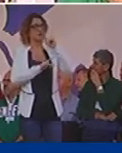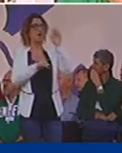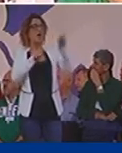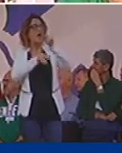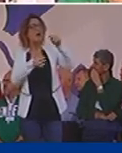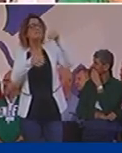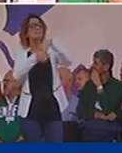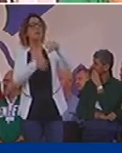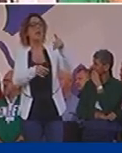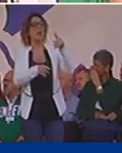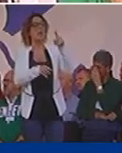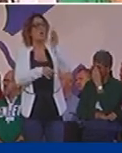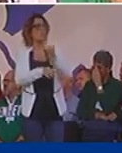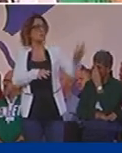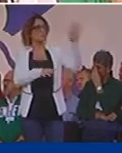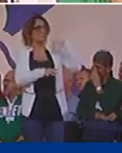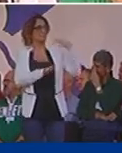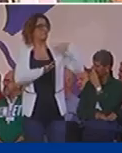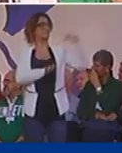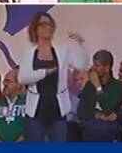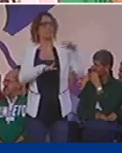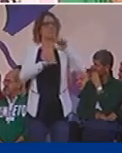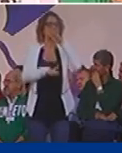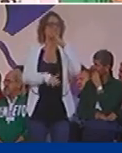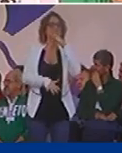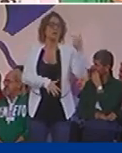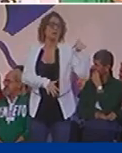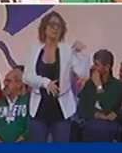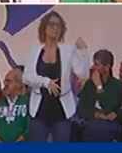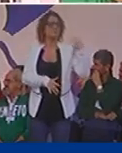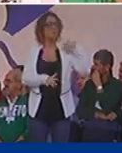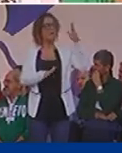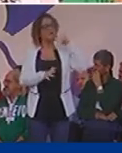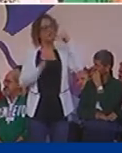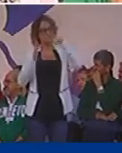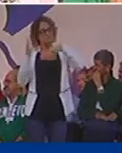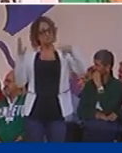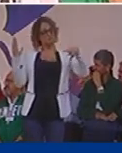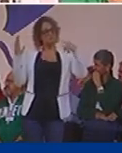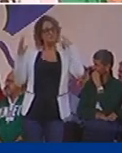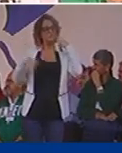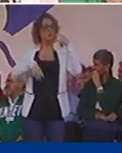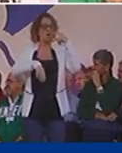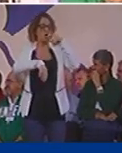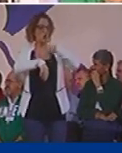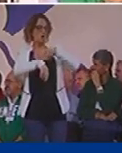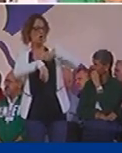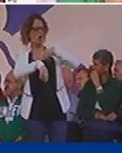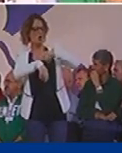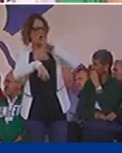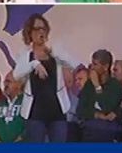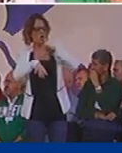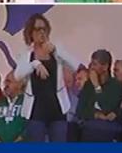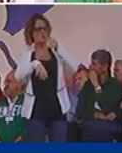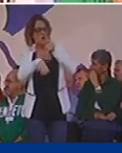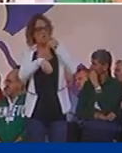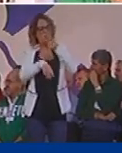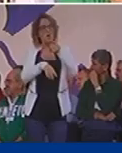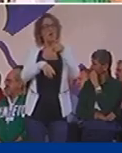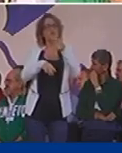stato eletto a dicembre, stanotte, fra le altre amenità, mi sono riguardato l'ora e quarto del mio intervento a